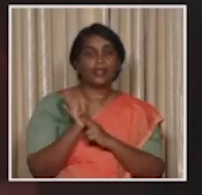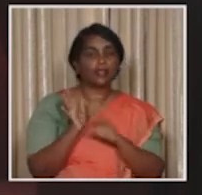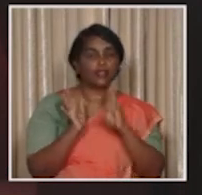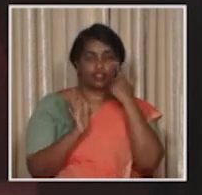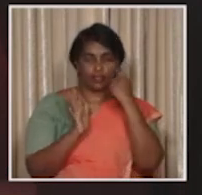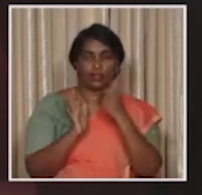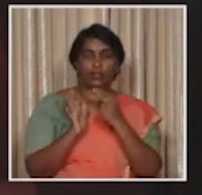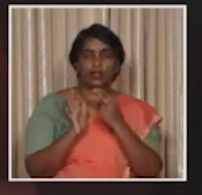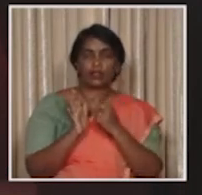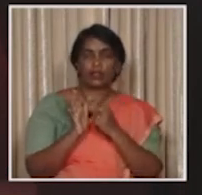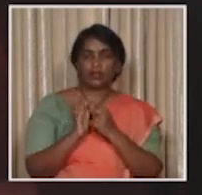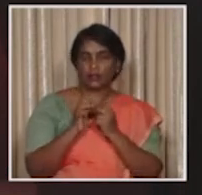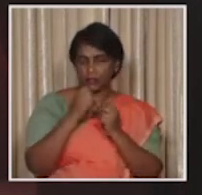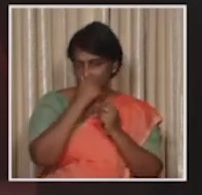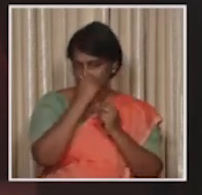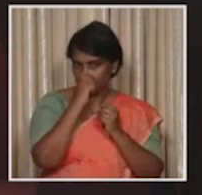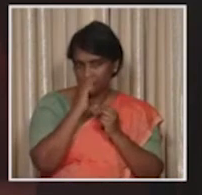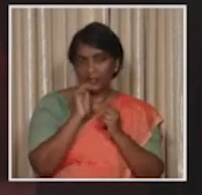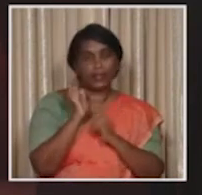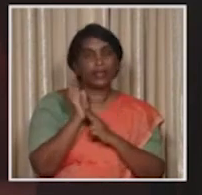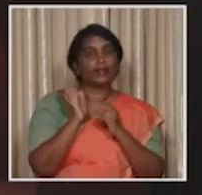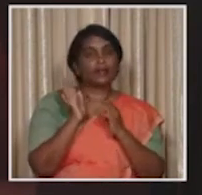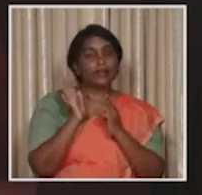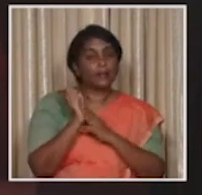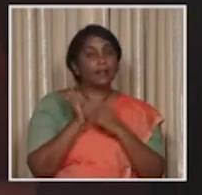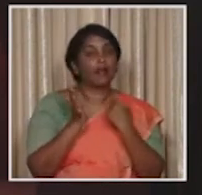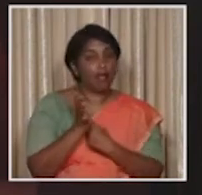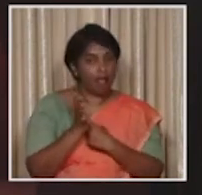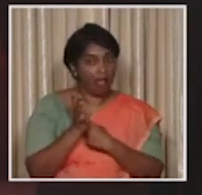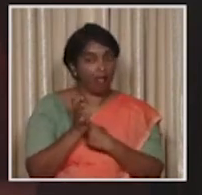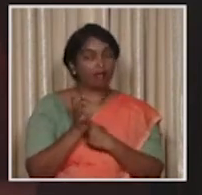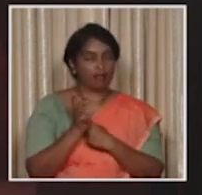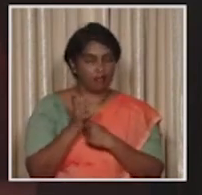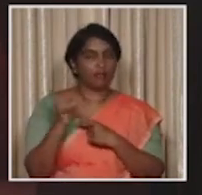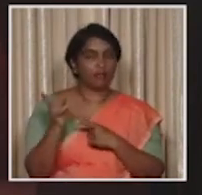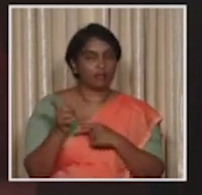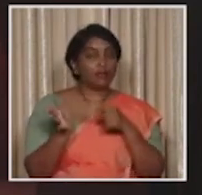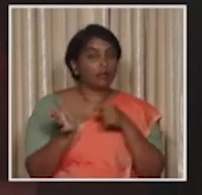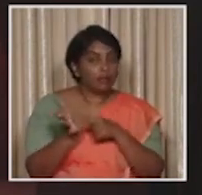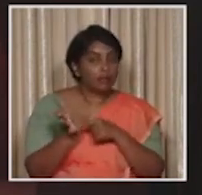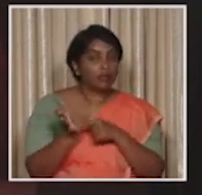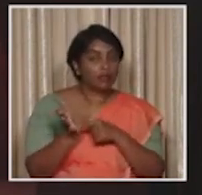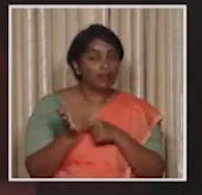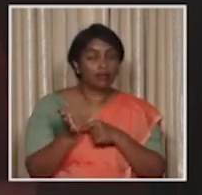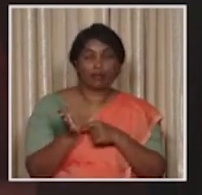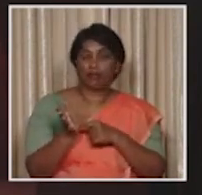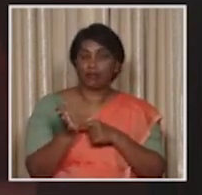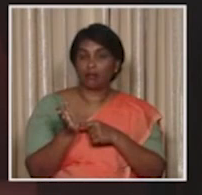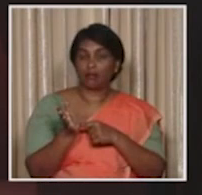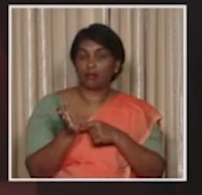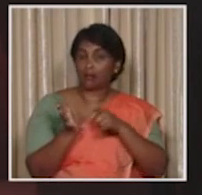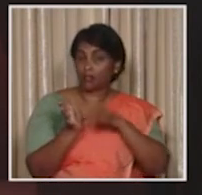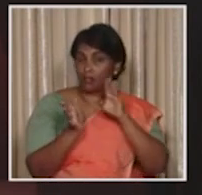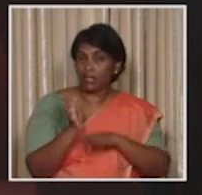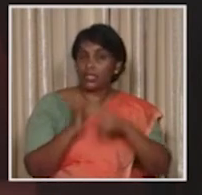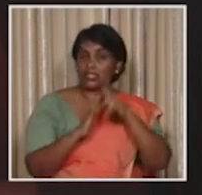National Medicines Quality Assurance Laboratory. හැබැයි ගරු ඇමතිතුමා, මේක විඩ්‍රෝ කරලා